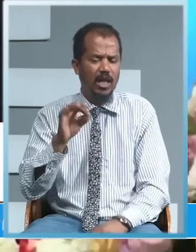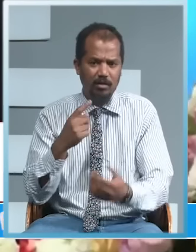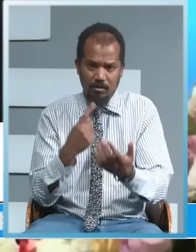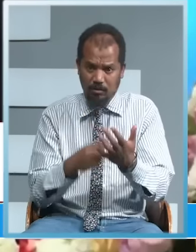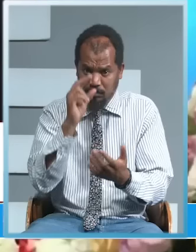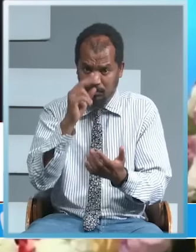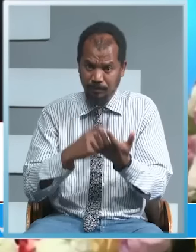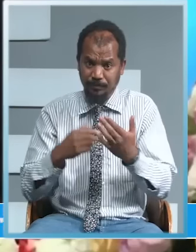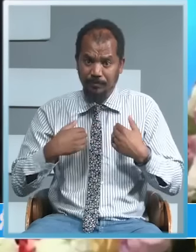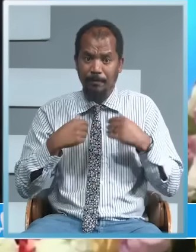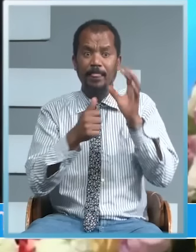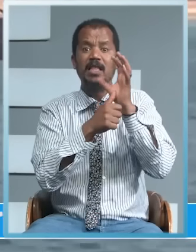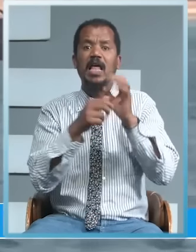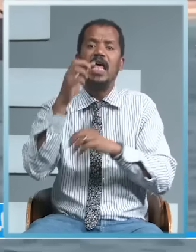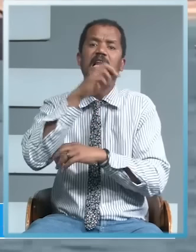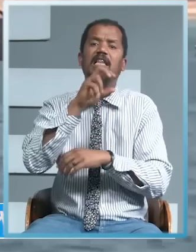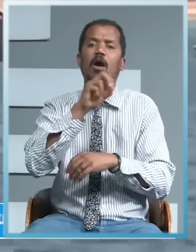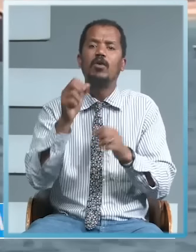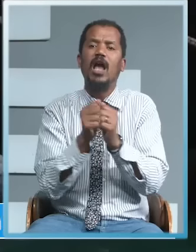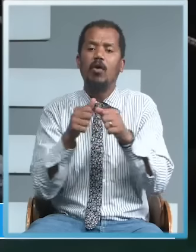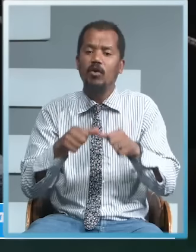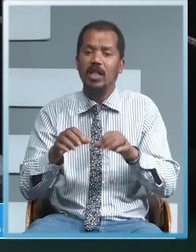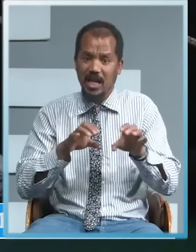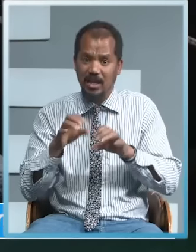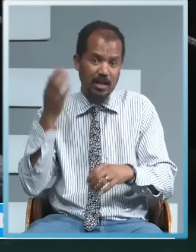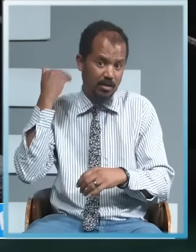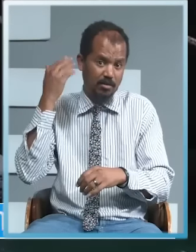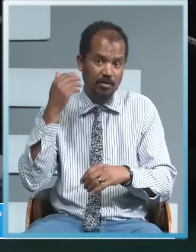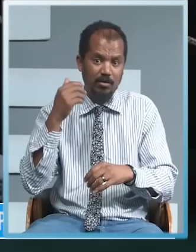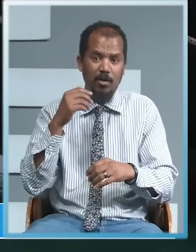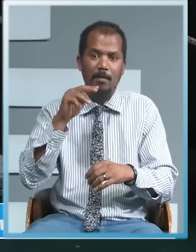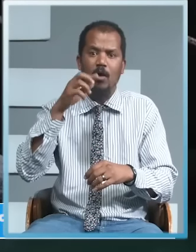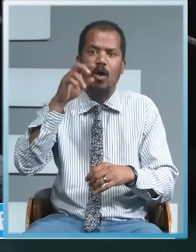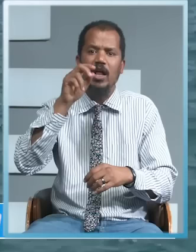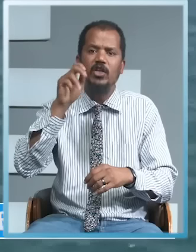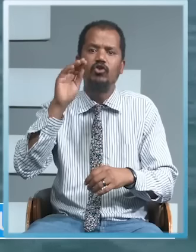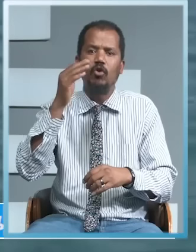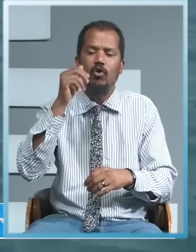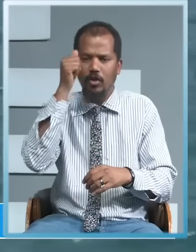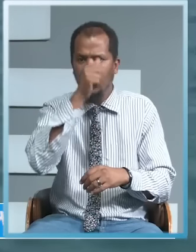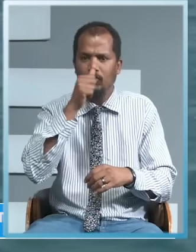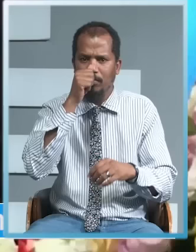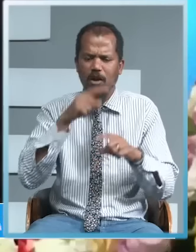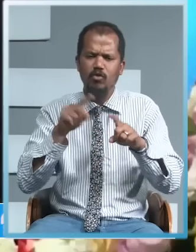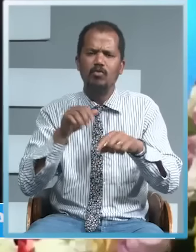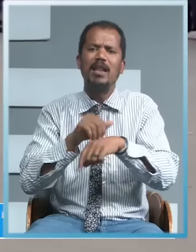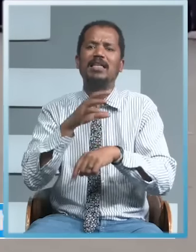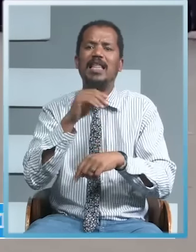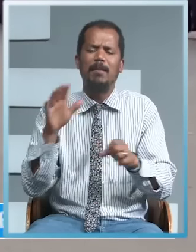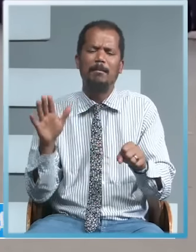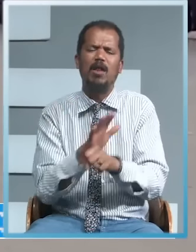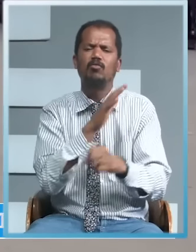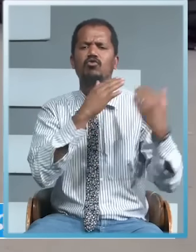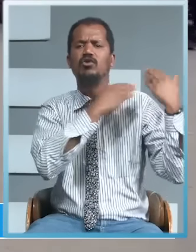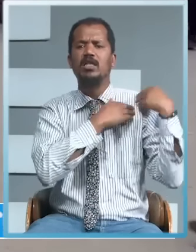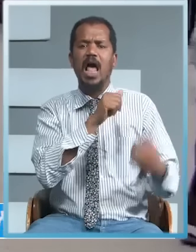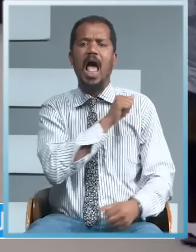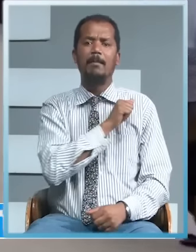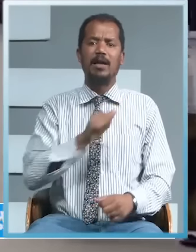ይህ በእንዲህ እንዳለ ከኢሳት እለታዊ ጋር ቆይታ ያደረጉት የቀድሞ በመቃድሾ ሶማሌ የኢትዮጵያ ልዩ መልእክተኛና ባለሙሉ